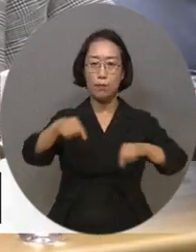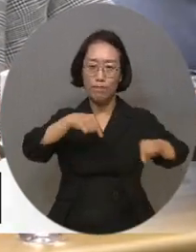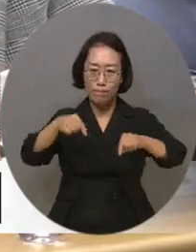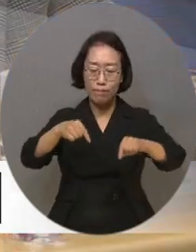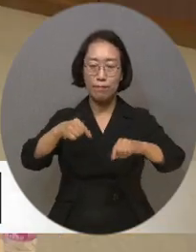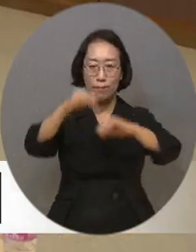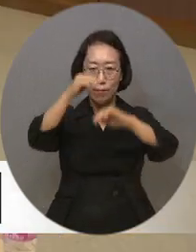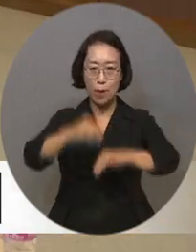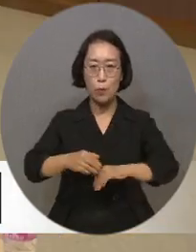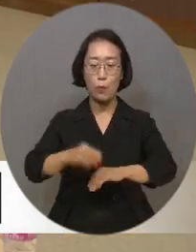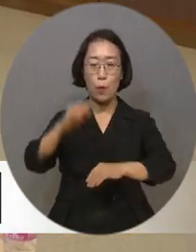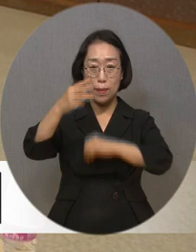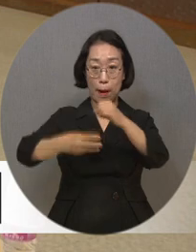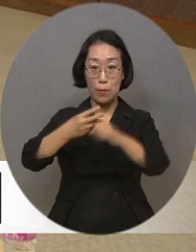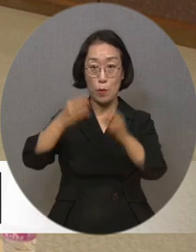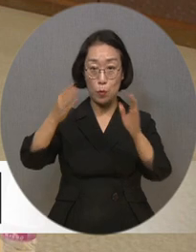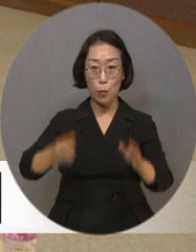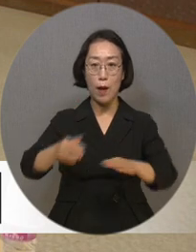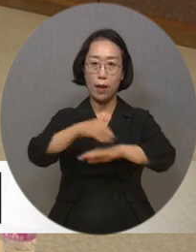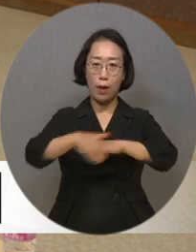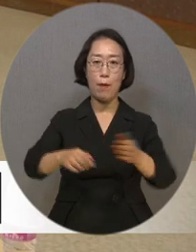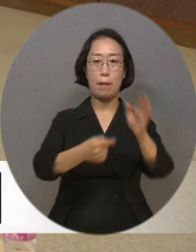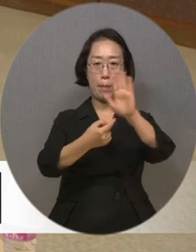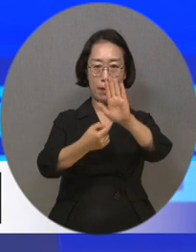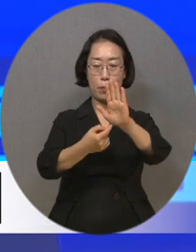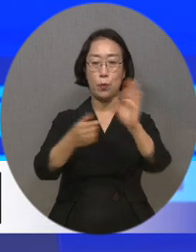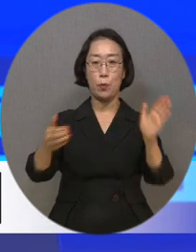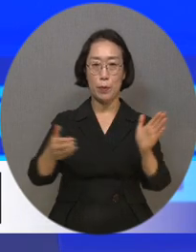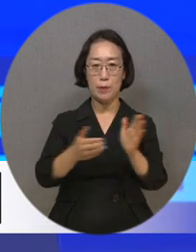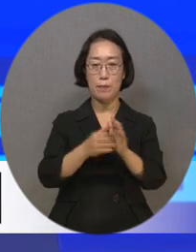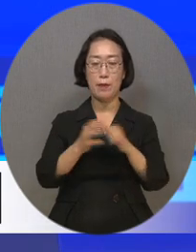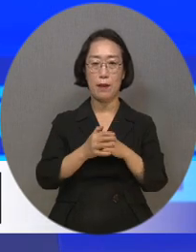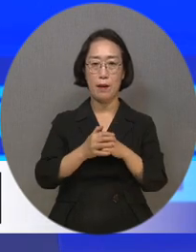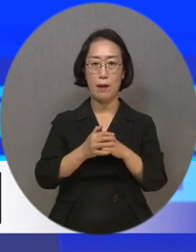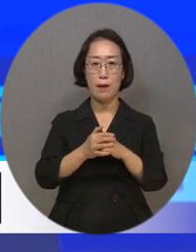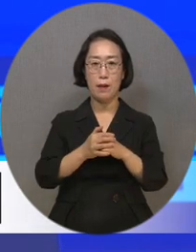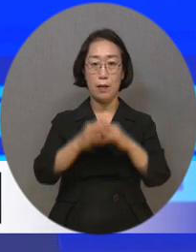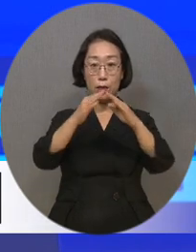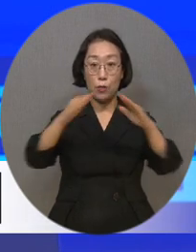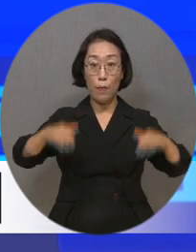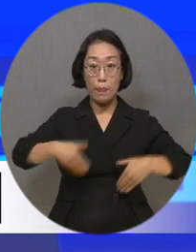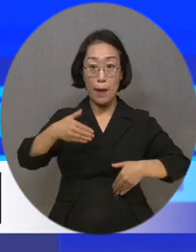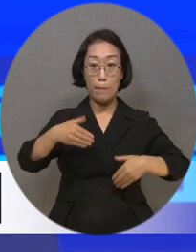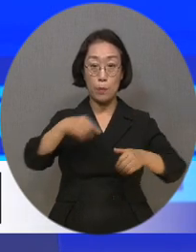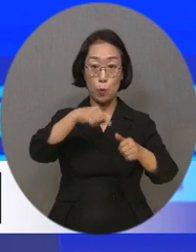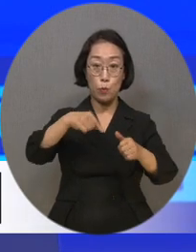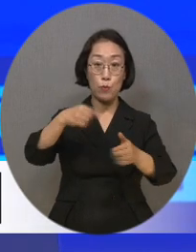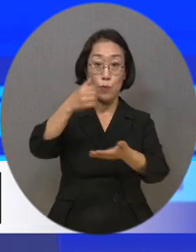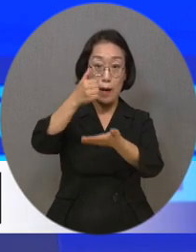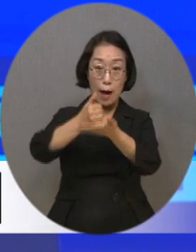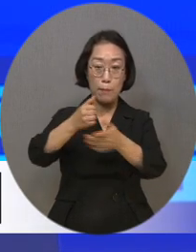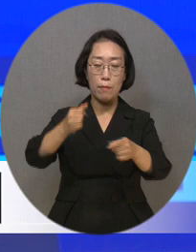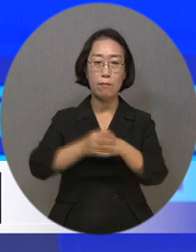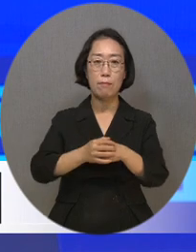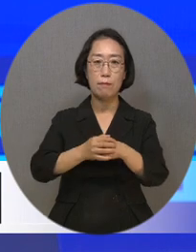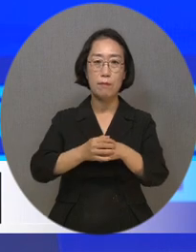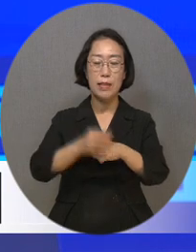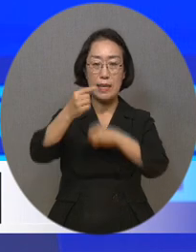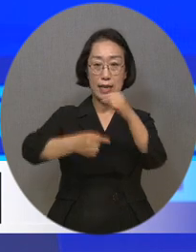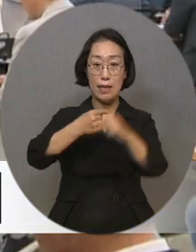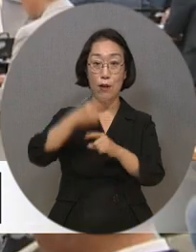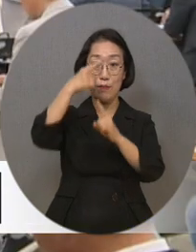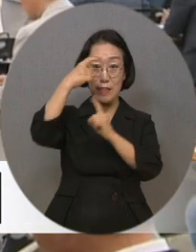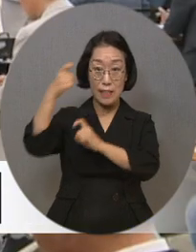과제를 밝히는 기자회견을 열었습니다. 김대중 전남도 교육감은 주민직선 사기 출범 1주년을